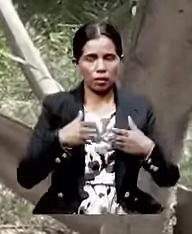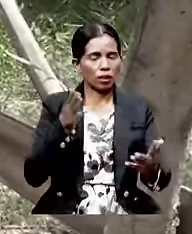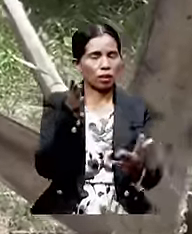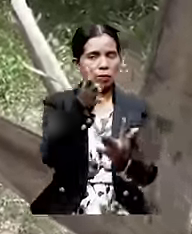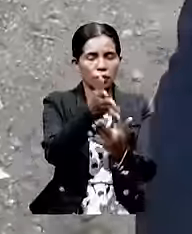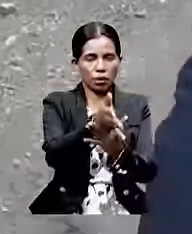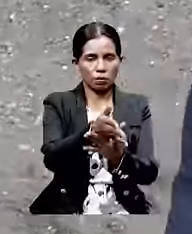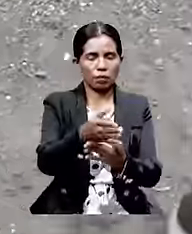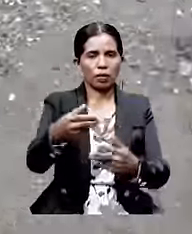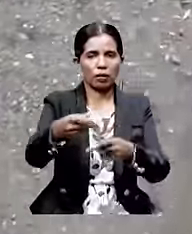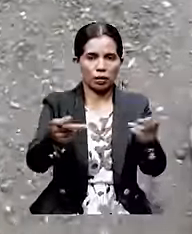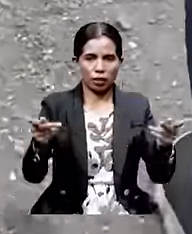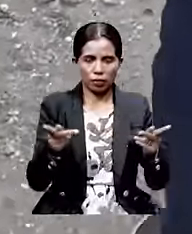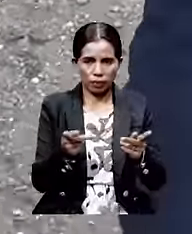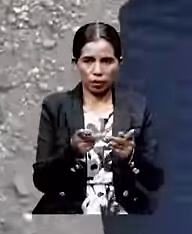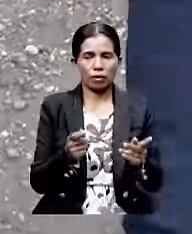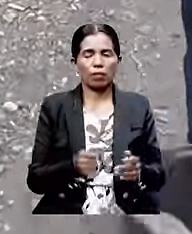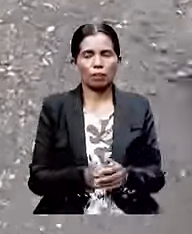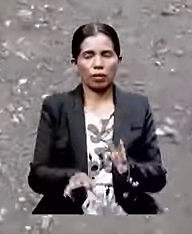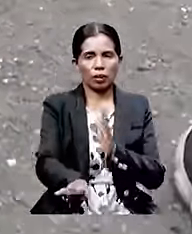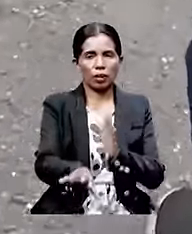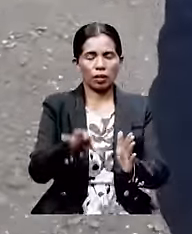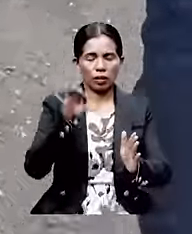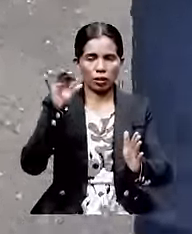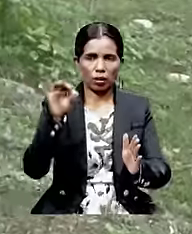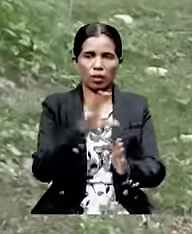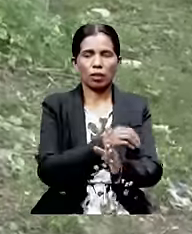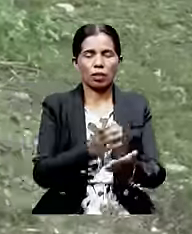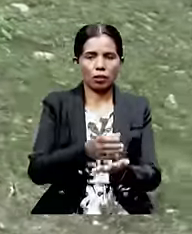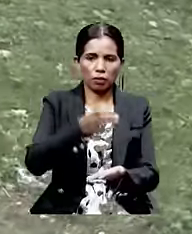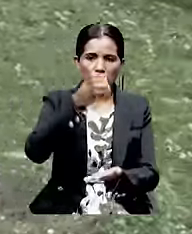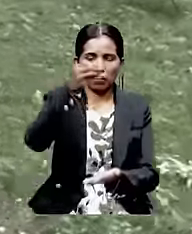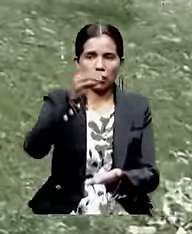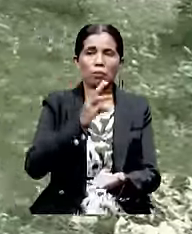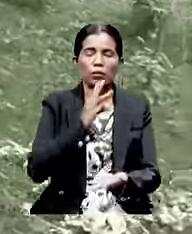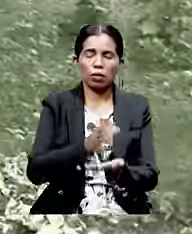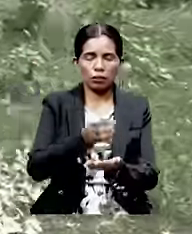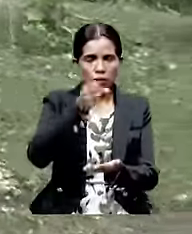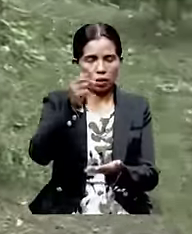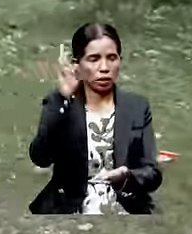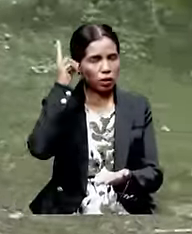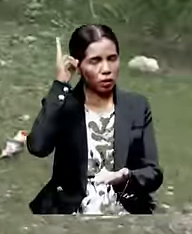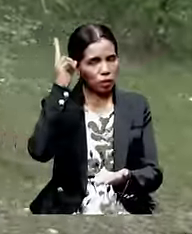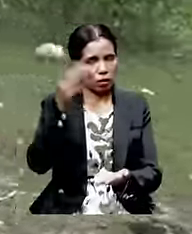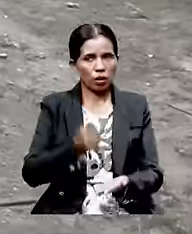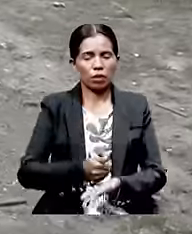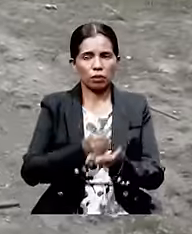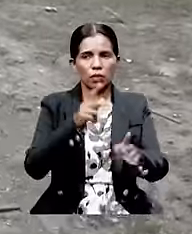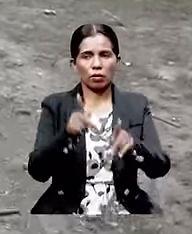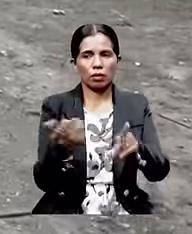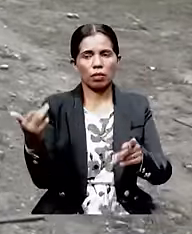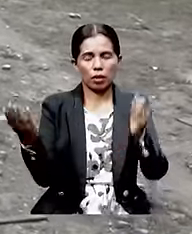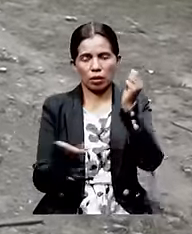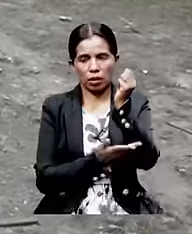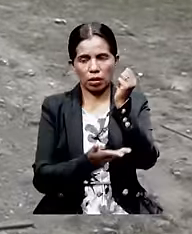bania kintal. Além de hili lata no aqua mamuk, tiu domingos mos honia forsa aizuda komunidade ta